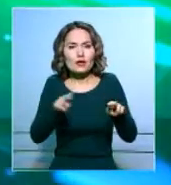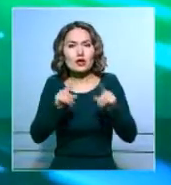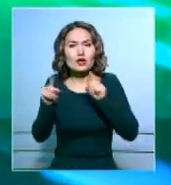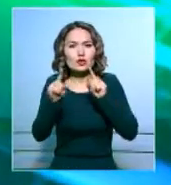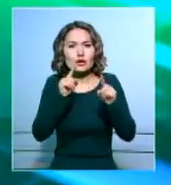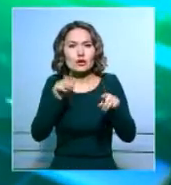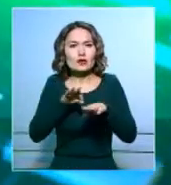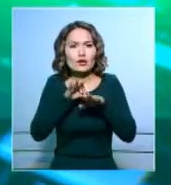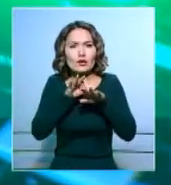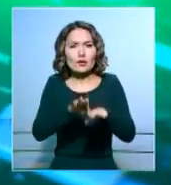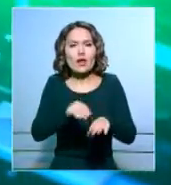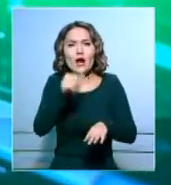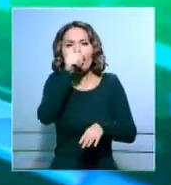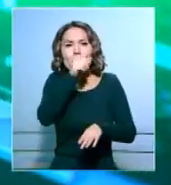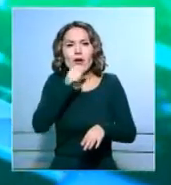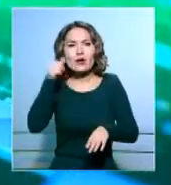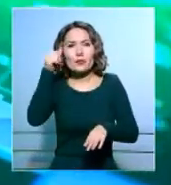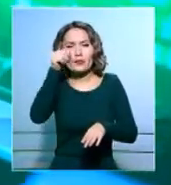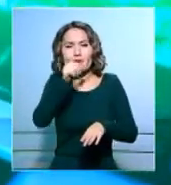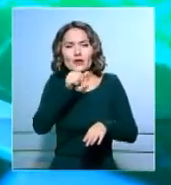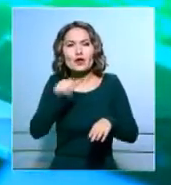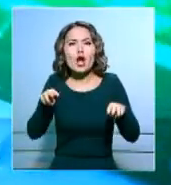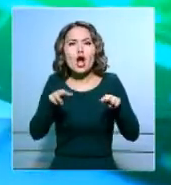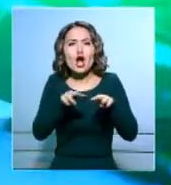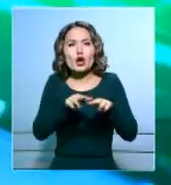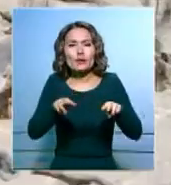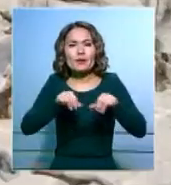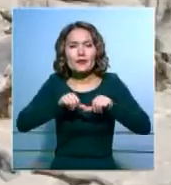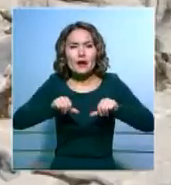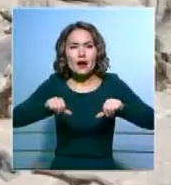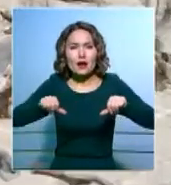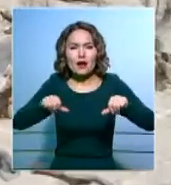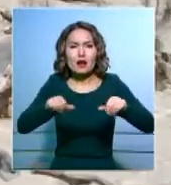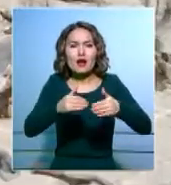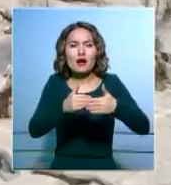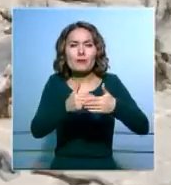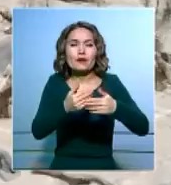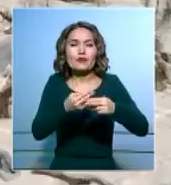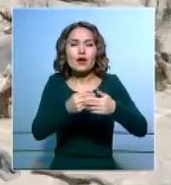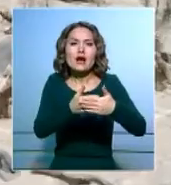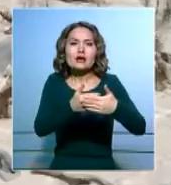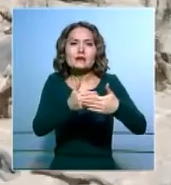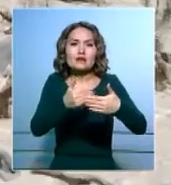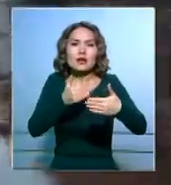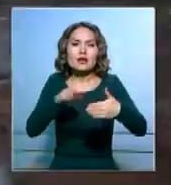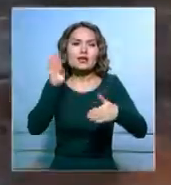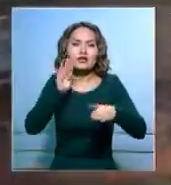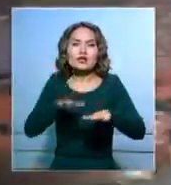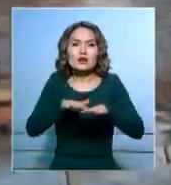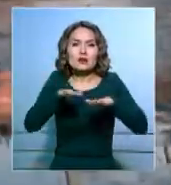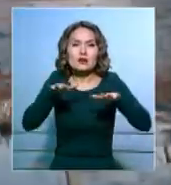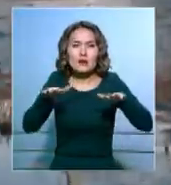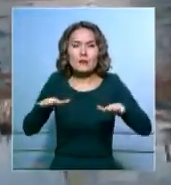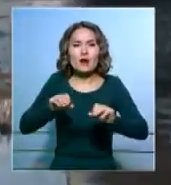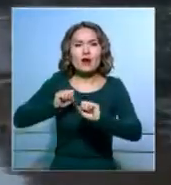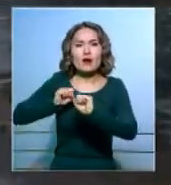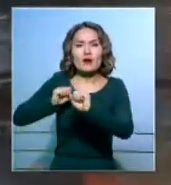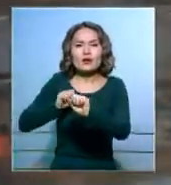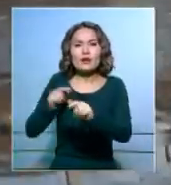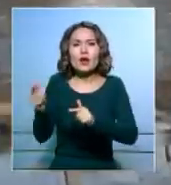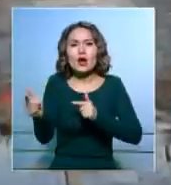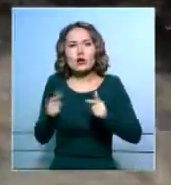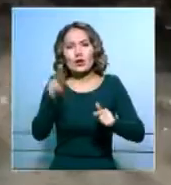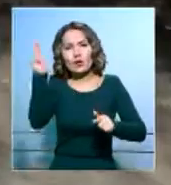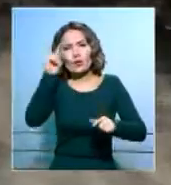сұхбатында мәлімдеді. Оның айтуынша, былтыр үкіметтік комиссия төтенше жағдай бола қалса, тиісті органдар мен ішкі істер министрлігі қалай әрекет ету